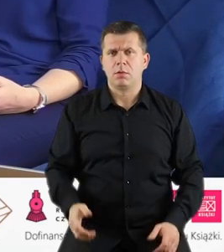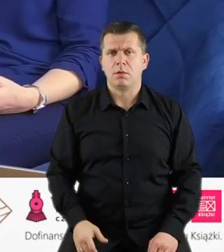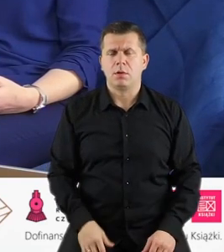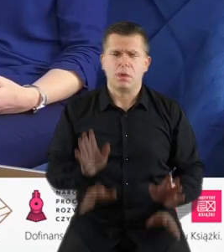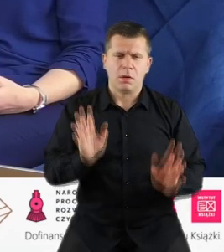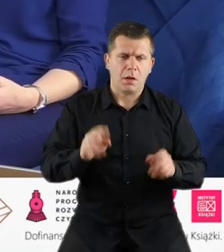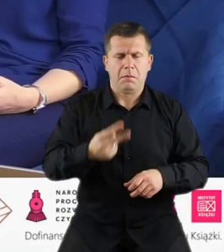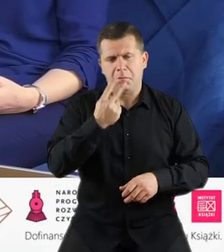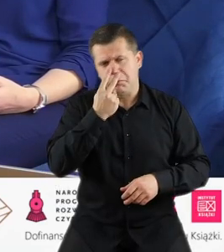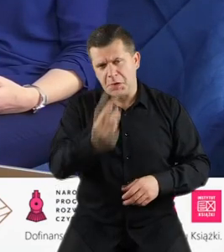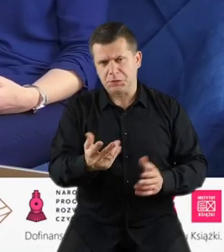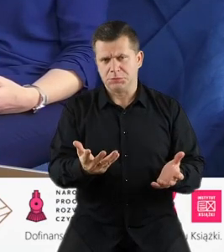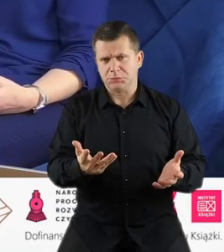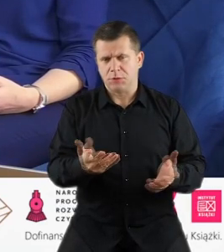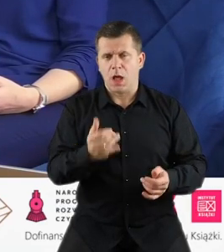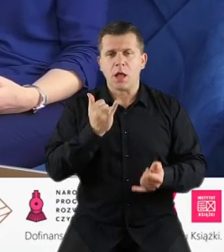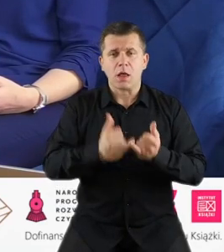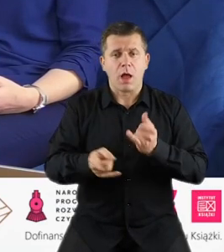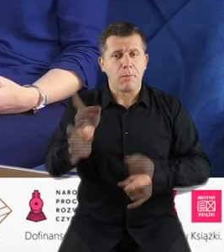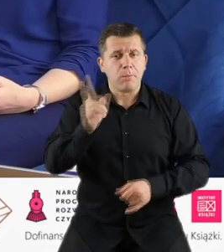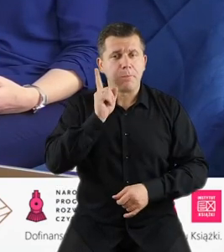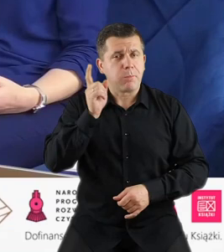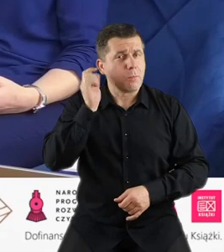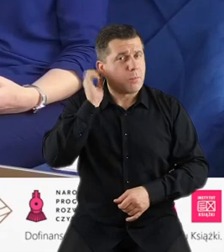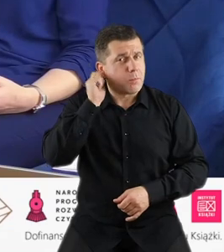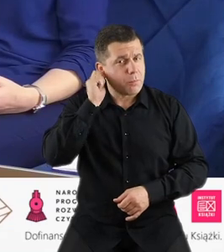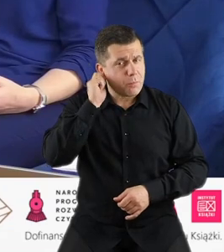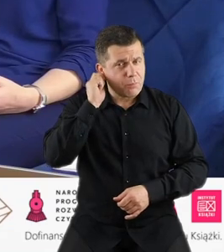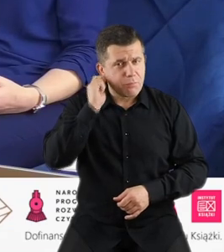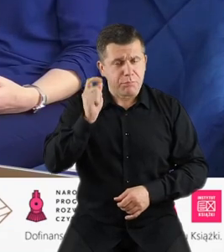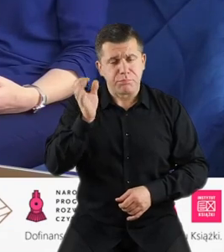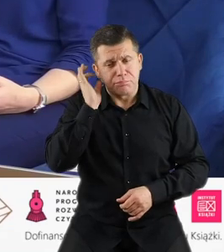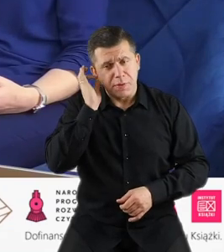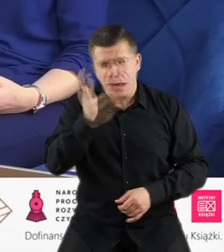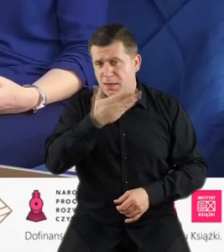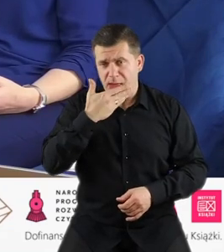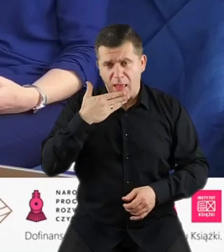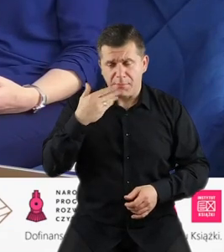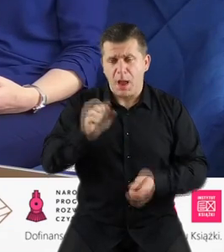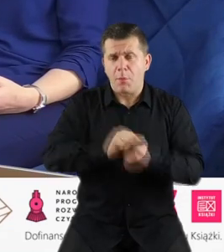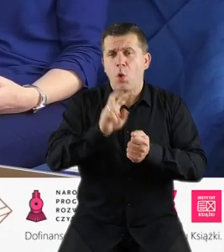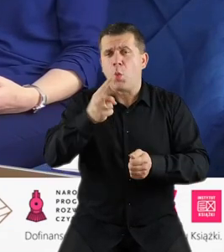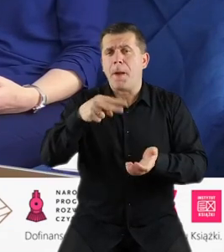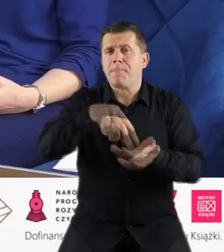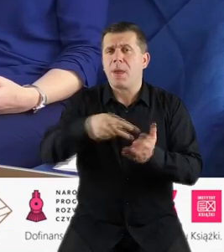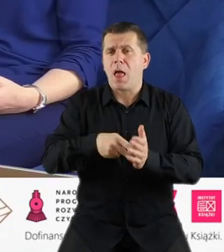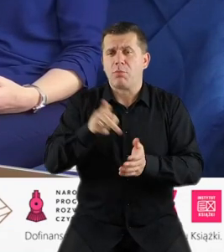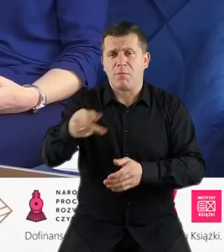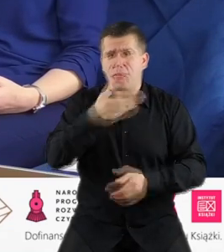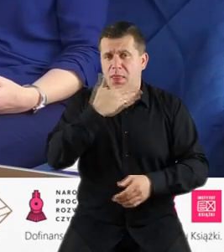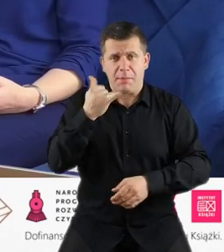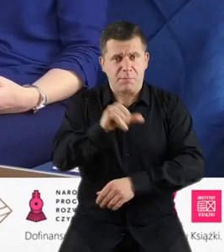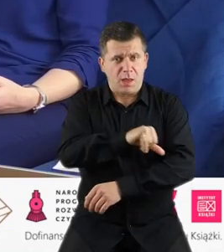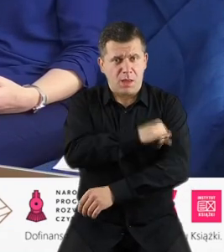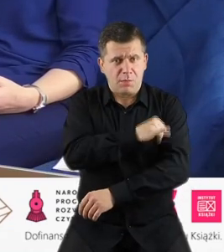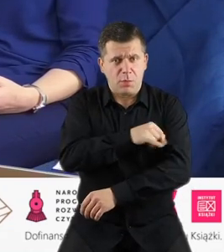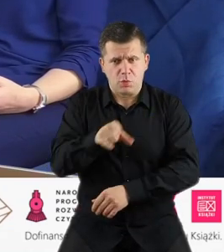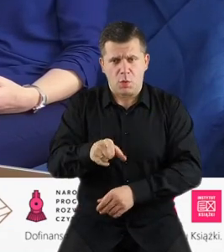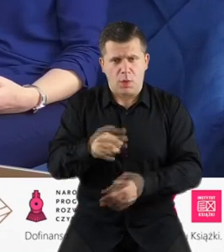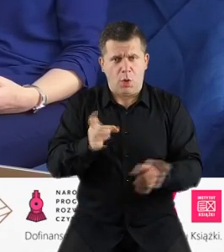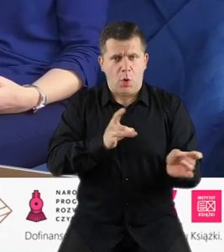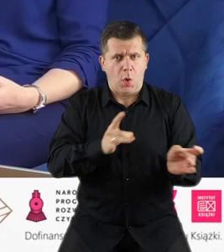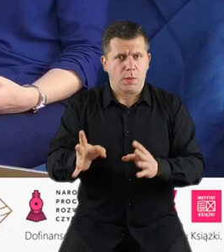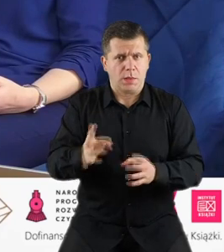to jakoś rzucało się w oczy. Natomiast jeśli bohaterka nie ma imienia, albo jakaś drugoplanowa postać nie ma imienia,